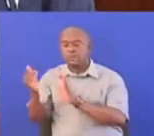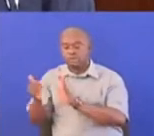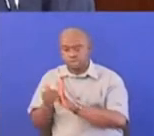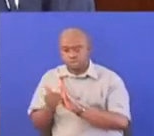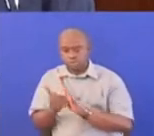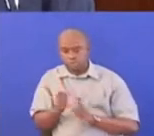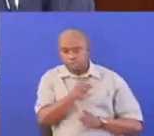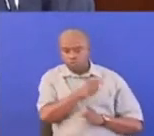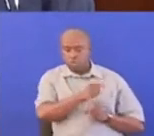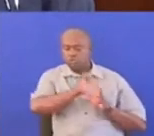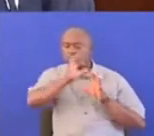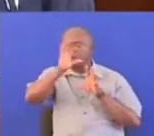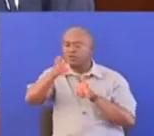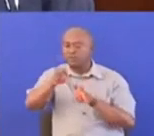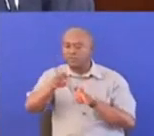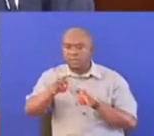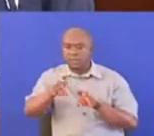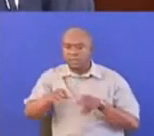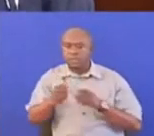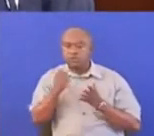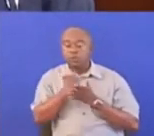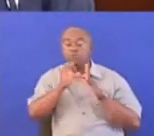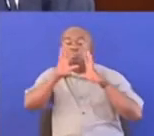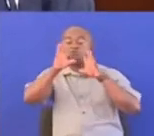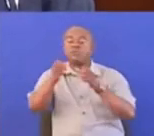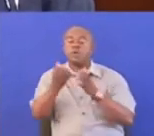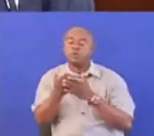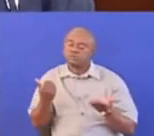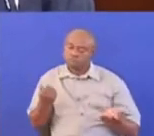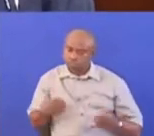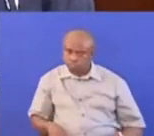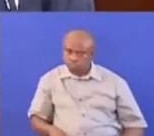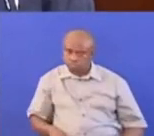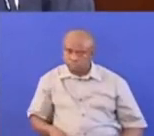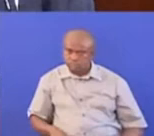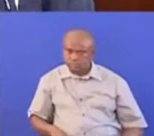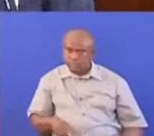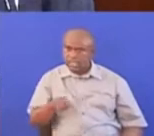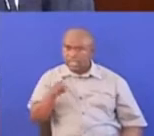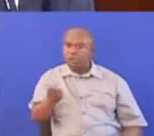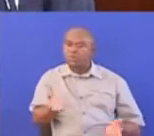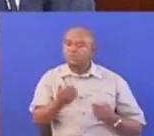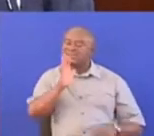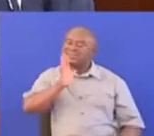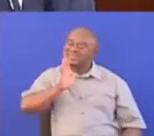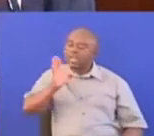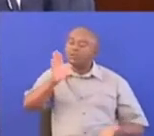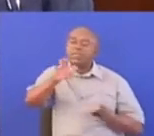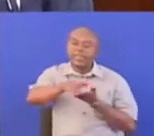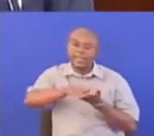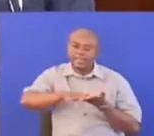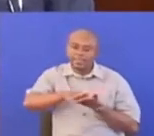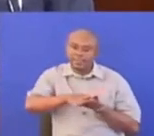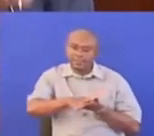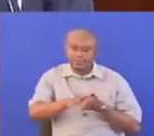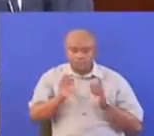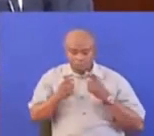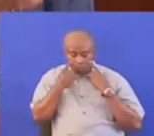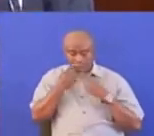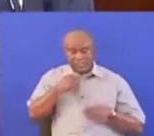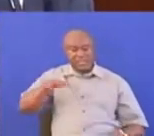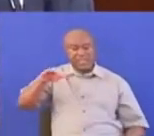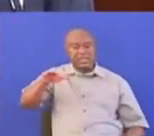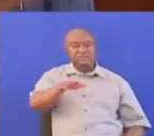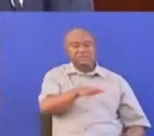tunasema wanavamia lakini wanalazimika kuvamia kwa sababu pia hayo ni mahitaji yao ya msingi kulingana na mazingira.